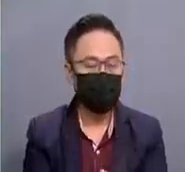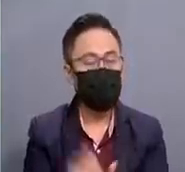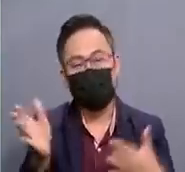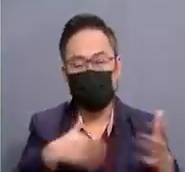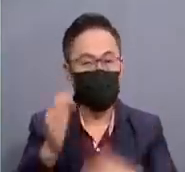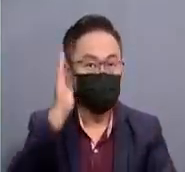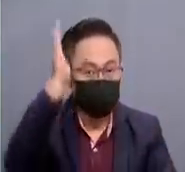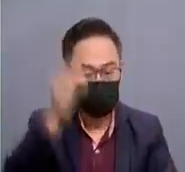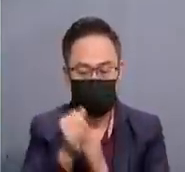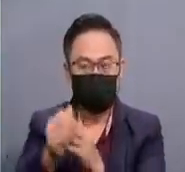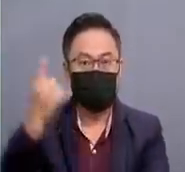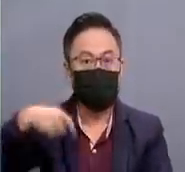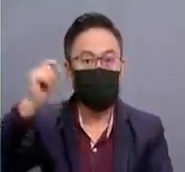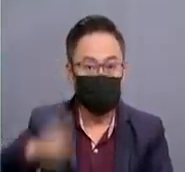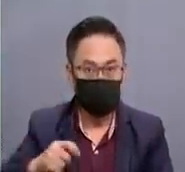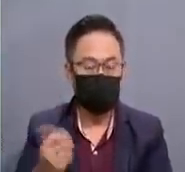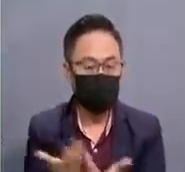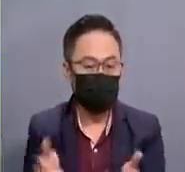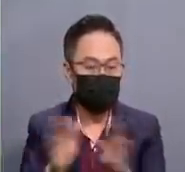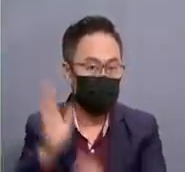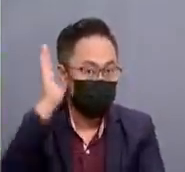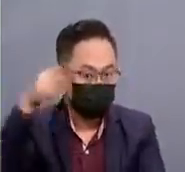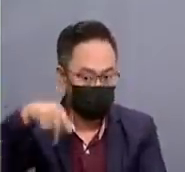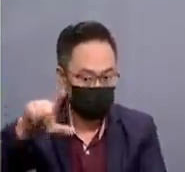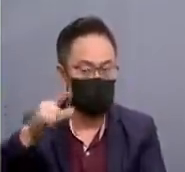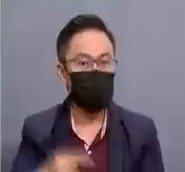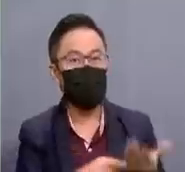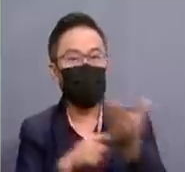จะยื่นต่อศาลในวันพรุ่งนี้ครับซึ่งพนักงานส